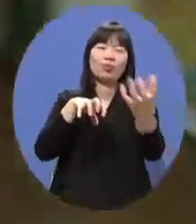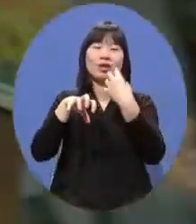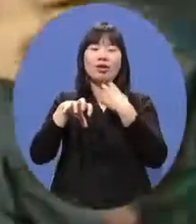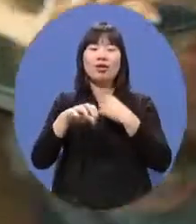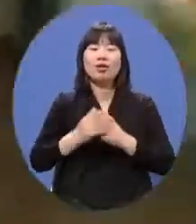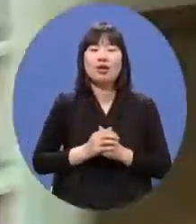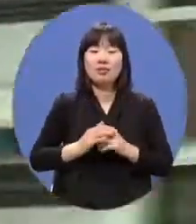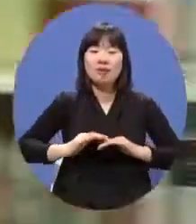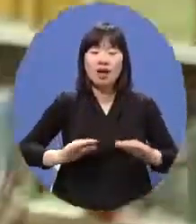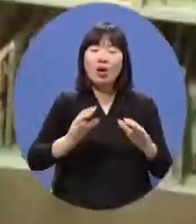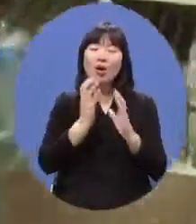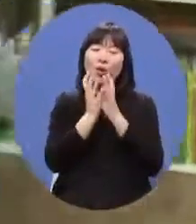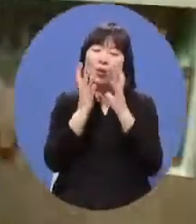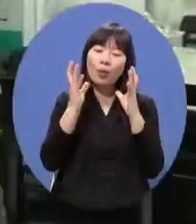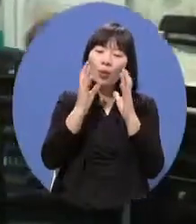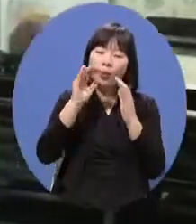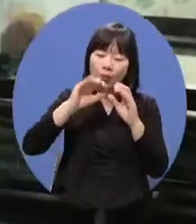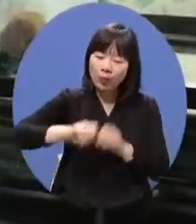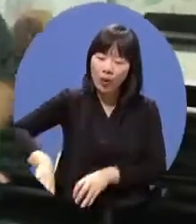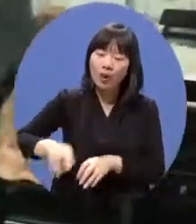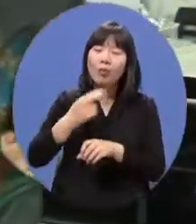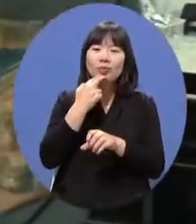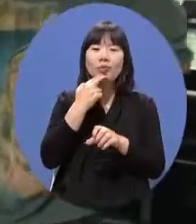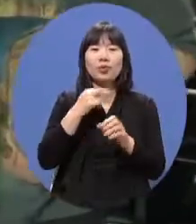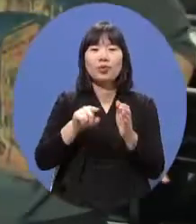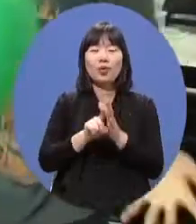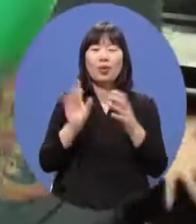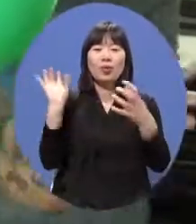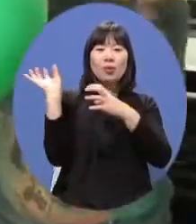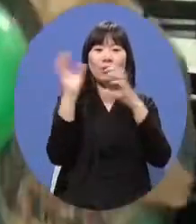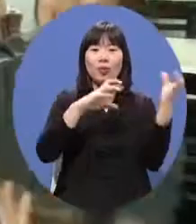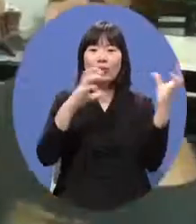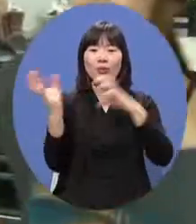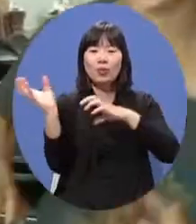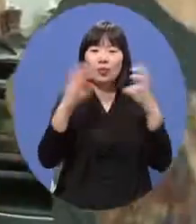바닥에 풍선을 떨어뜨리지 않도록 주고받는 것이 포인트.